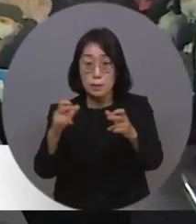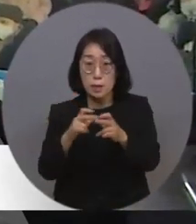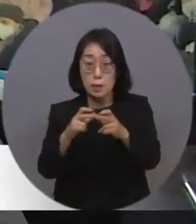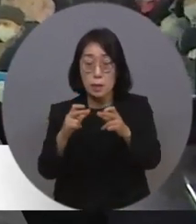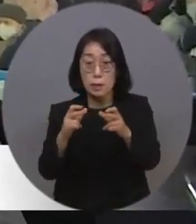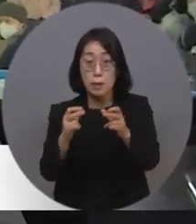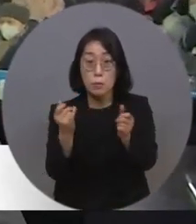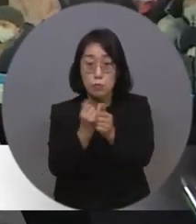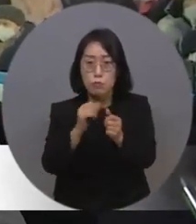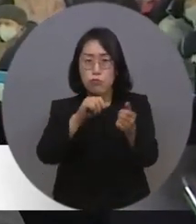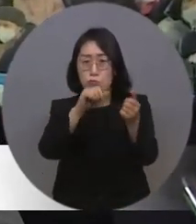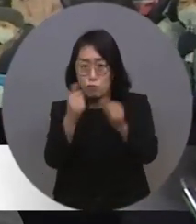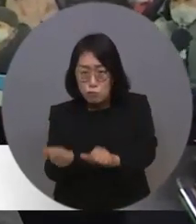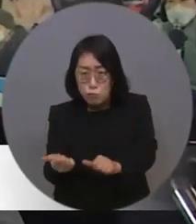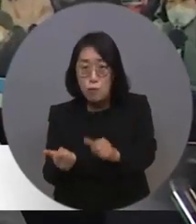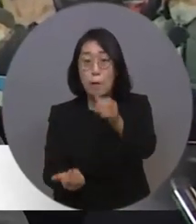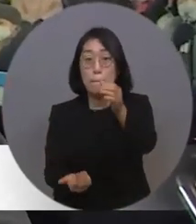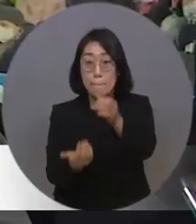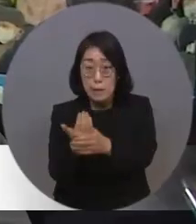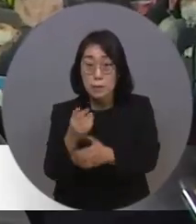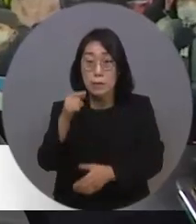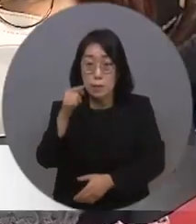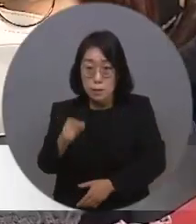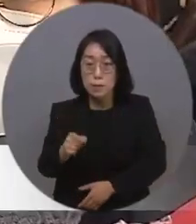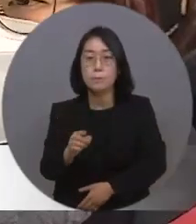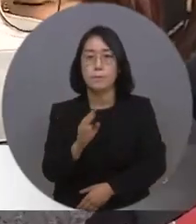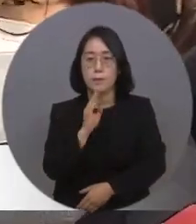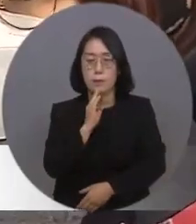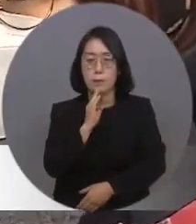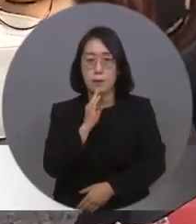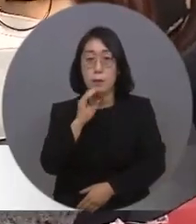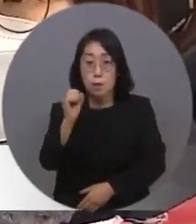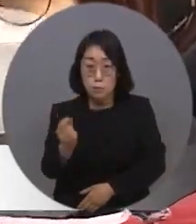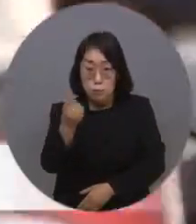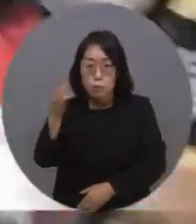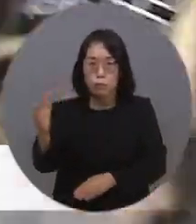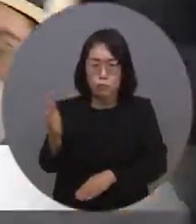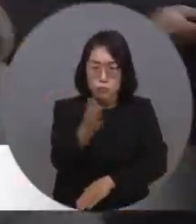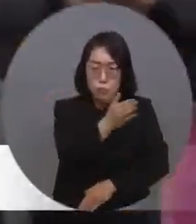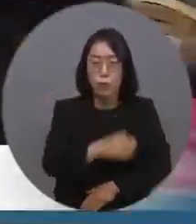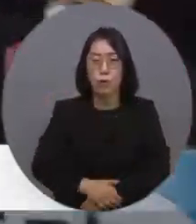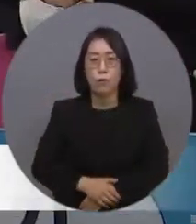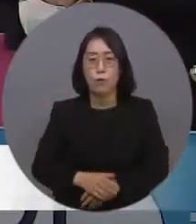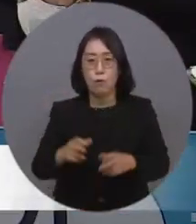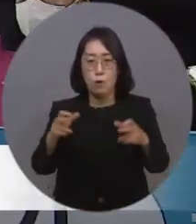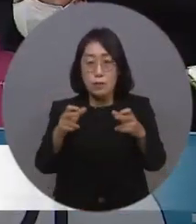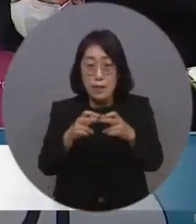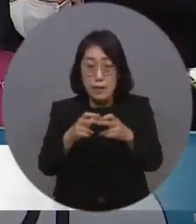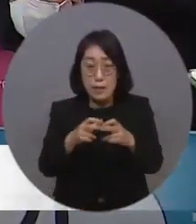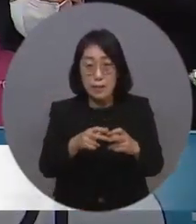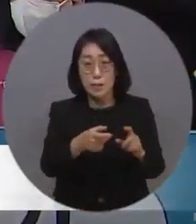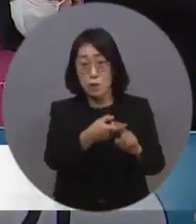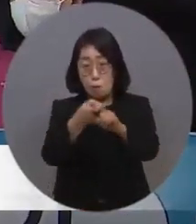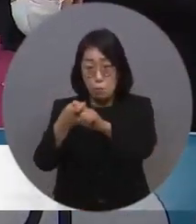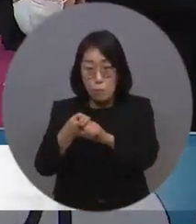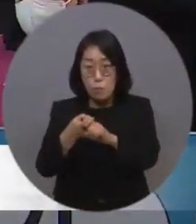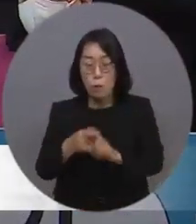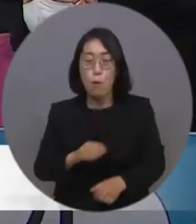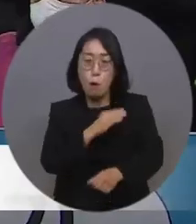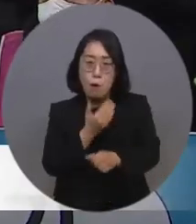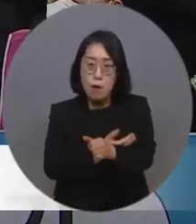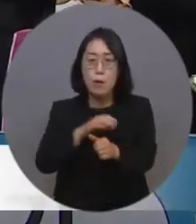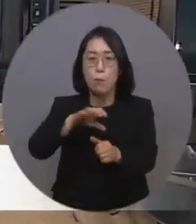노부부가 추락해 사망하는 사건이 발생했습니다. 이를 계기로 전장에는 장애인 이동권 보장과 권리 보장을